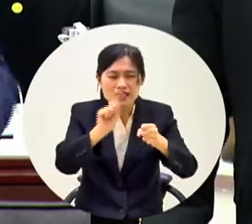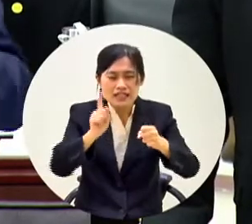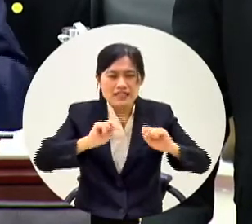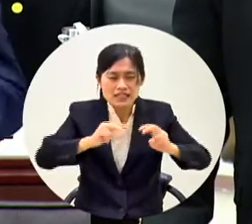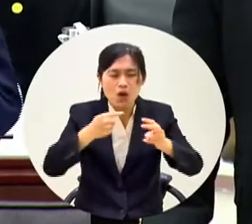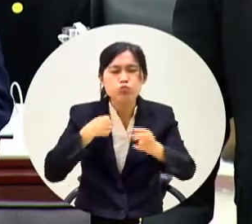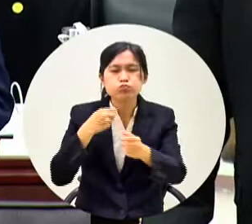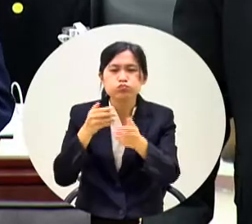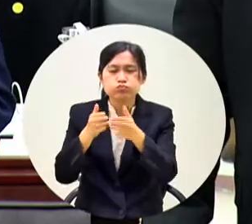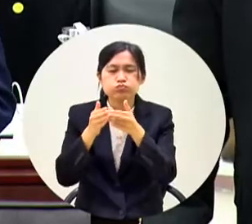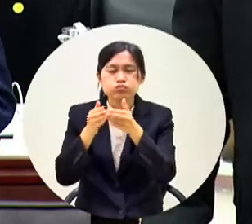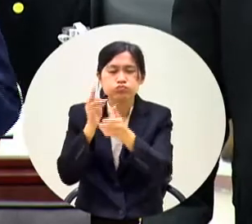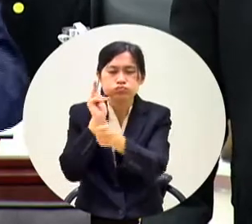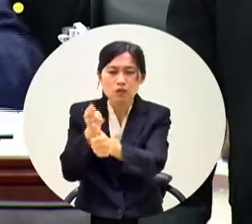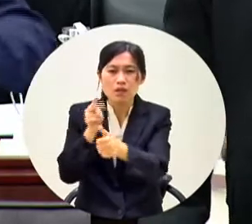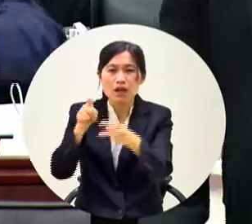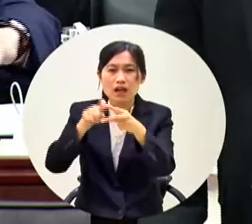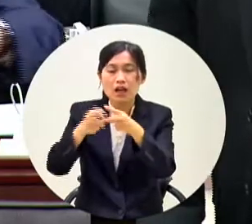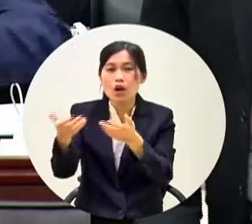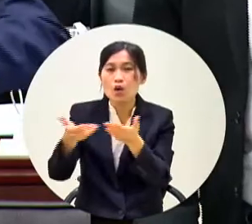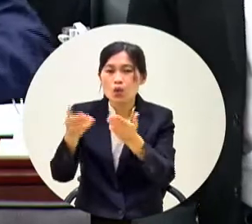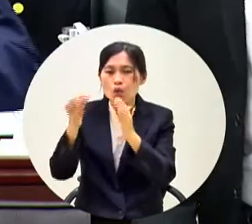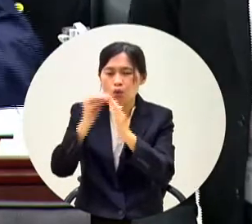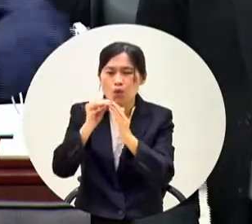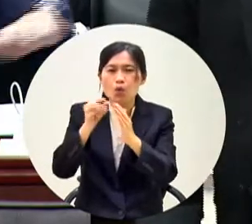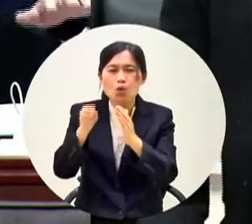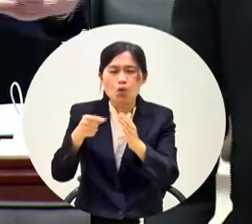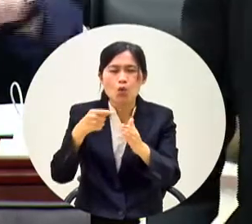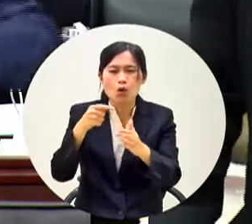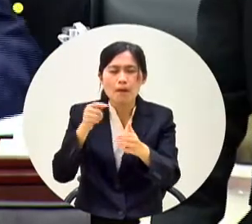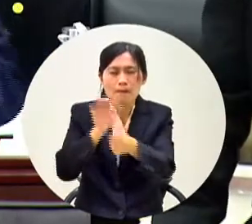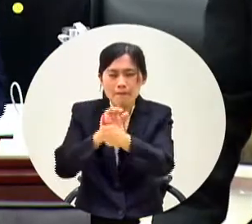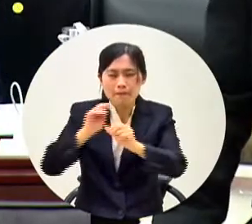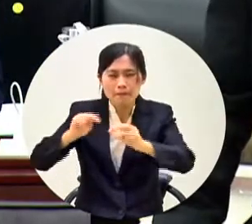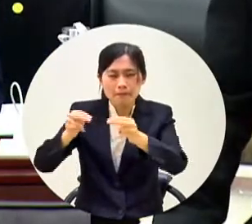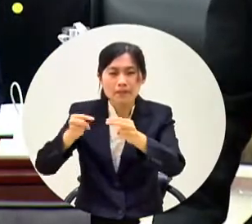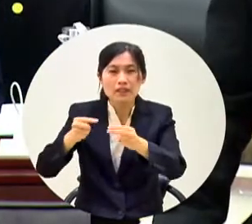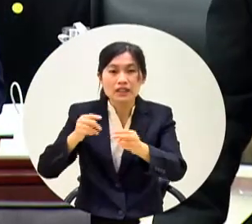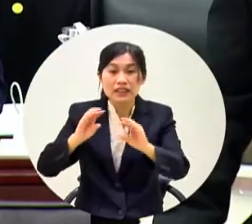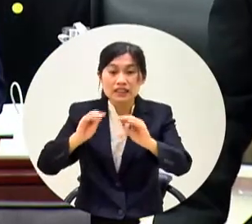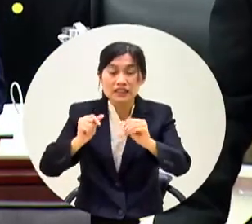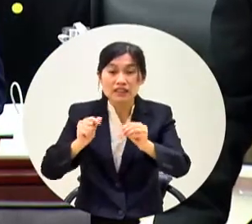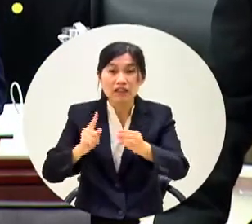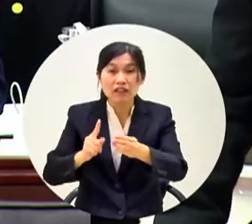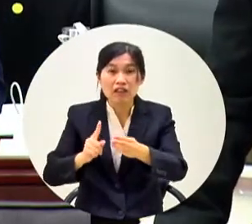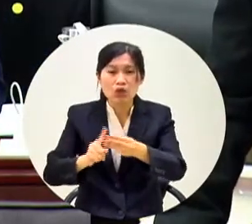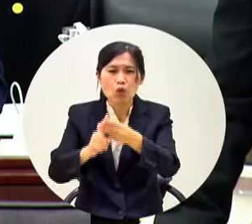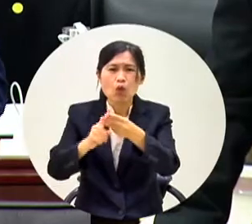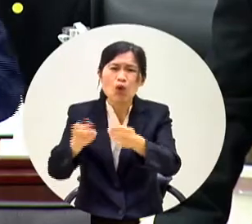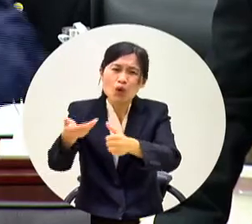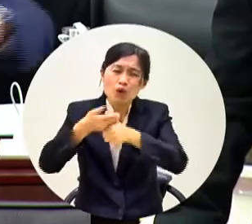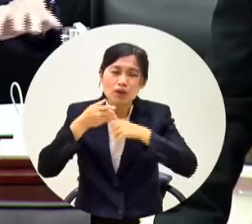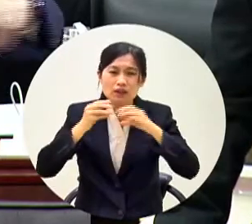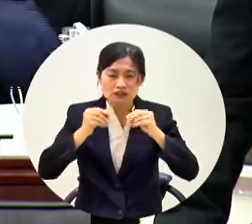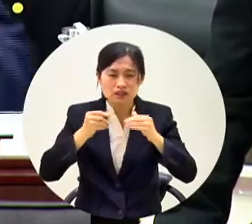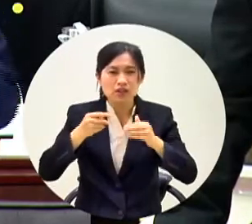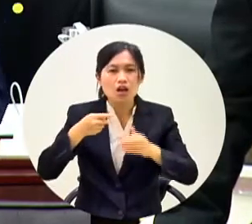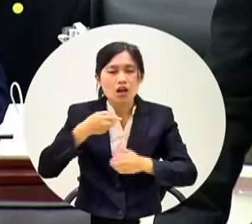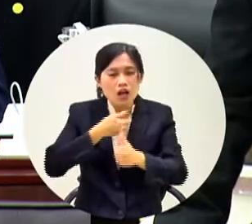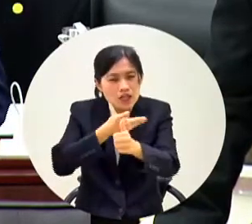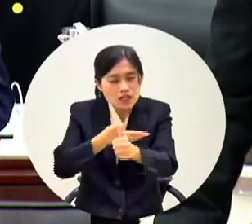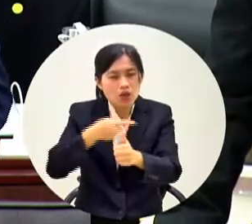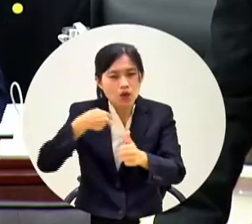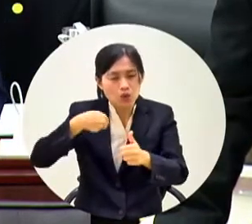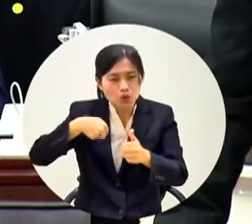赶紧甲做好势，吼、哦！伊毕竟咧用伊个人地主都提供地互你行嘛，吼、哦！啊，提供出来啊，